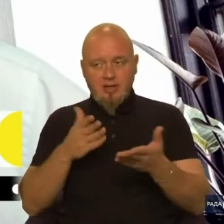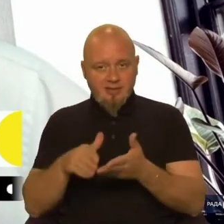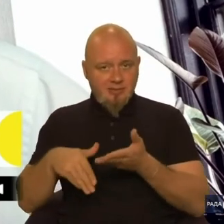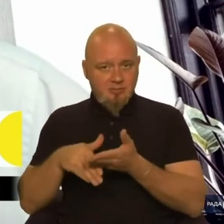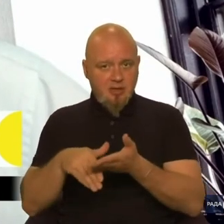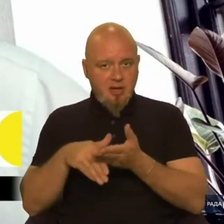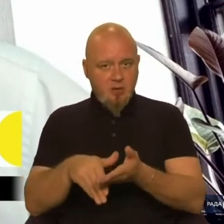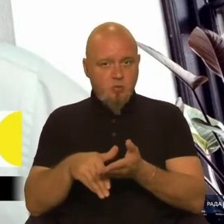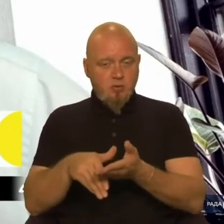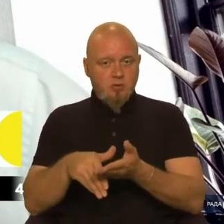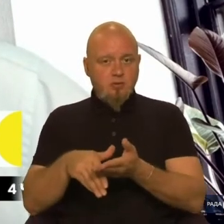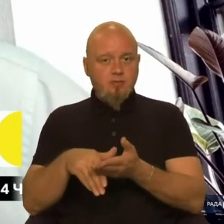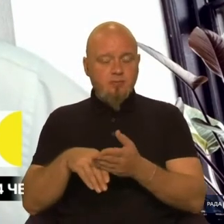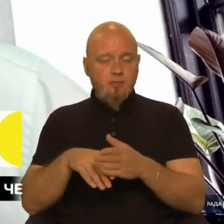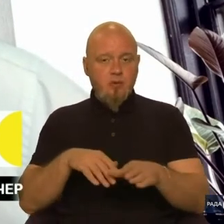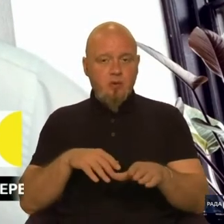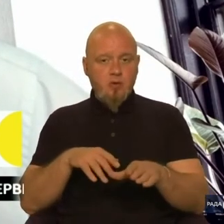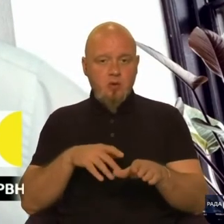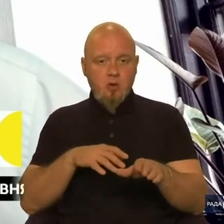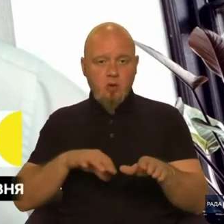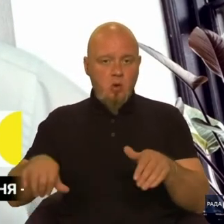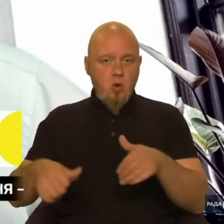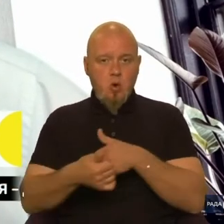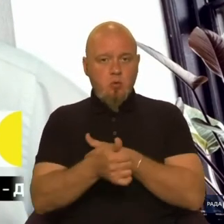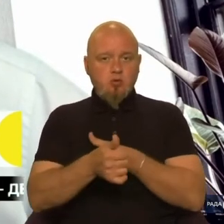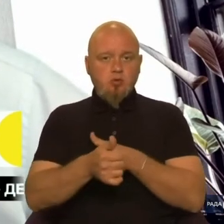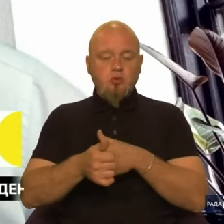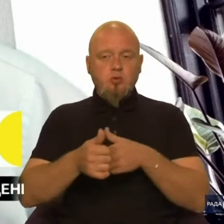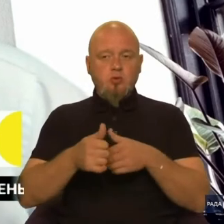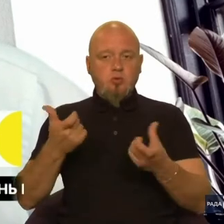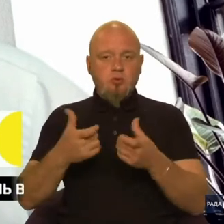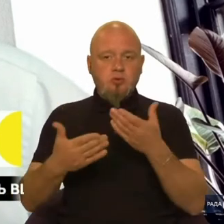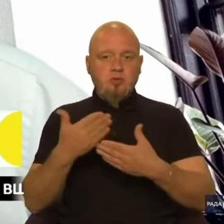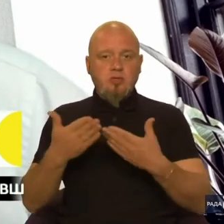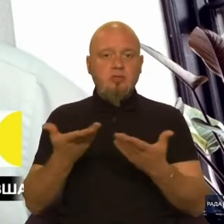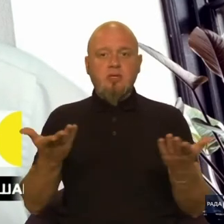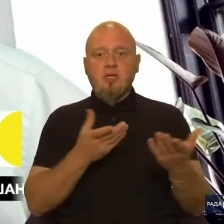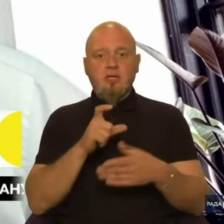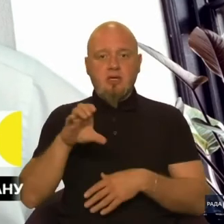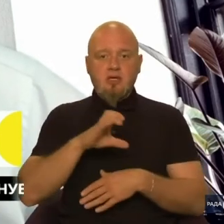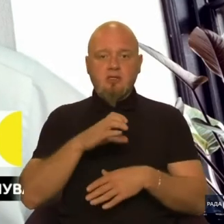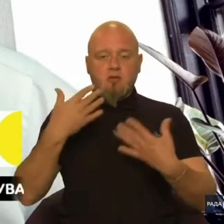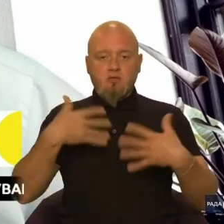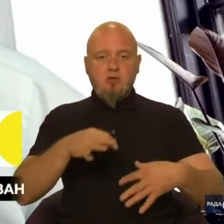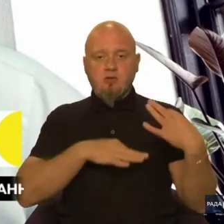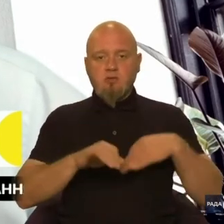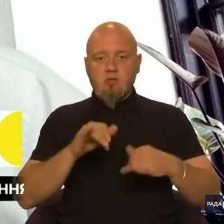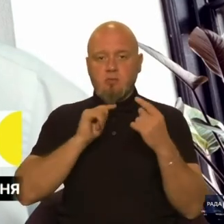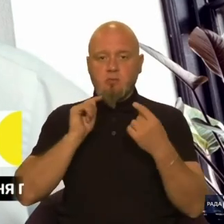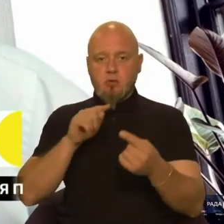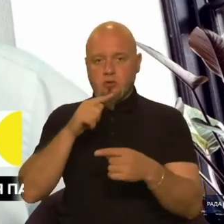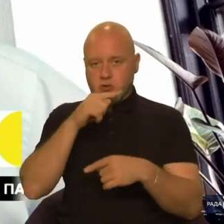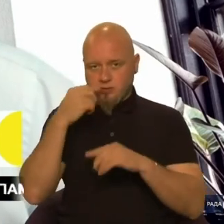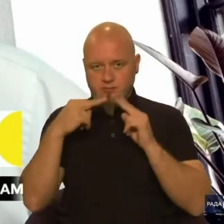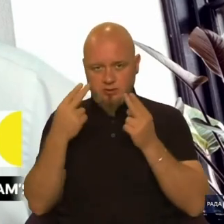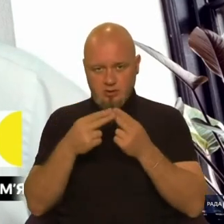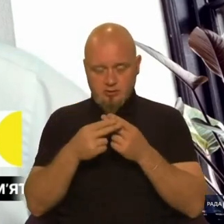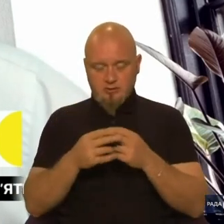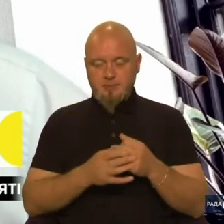сприяють обходженню санкції які є вже застосував проти російської федерації